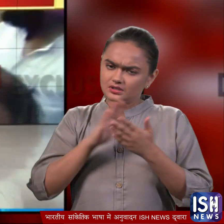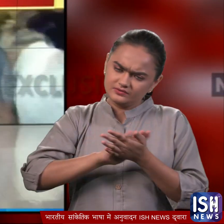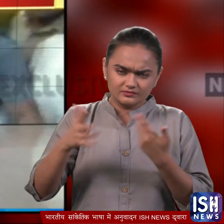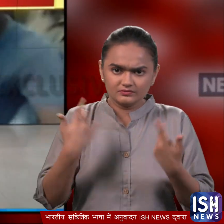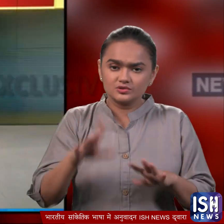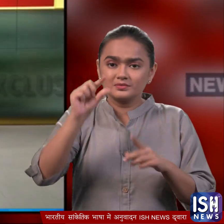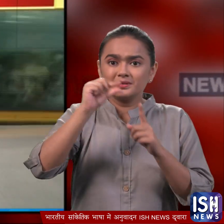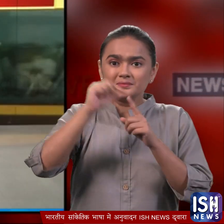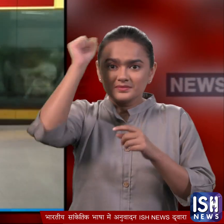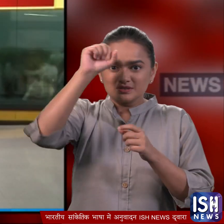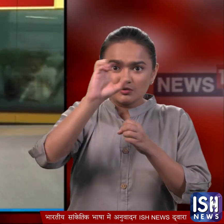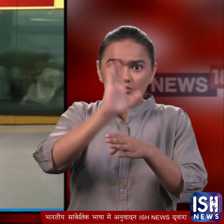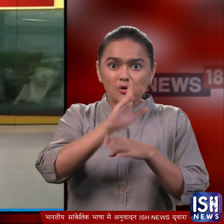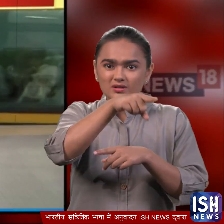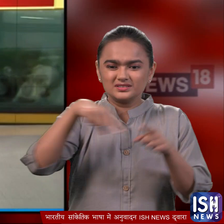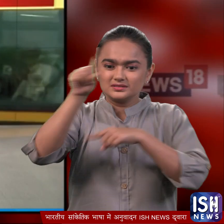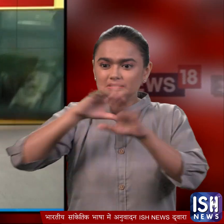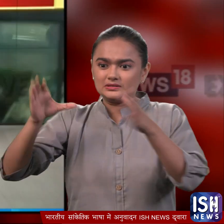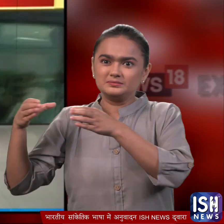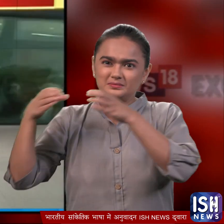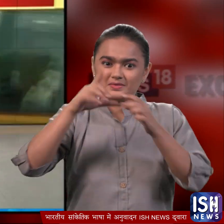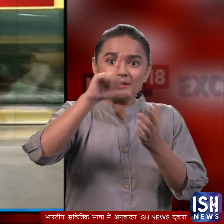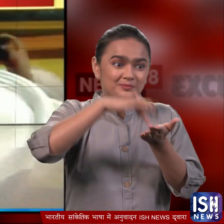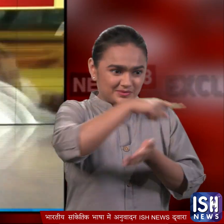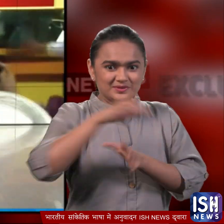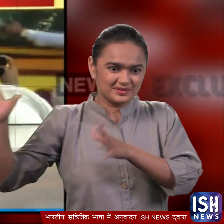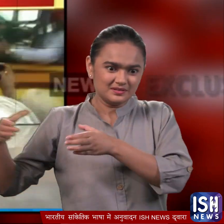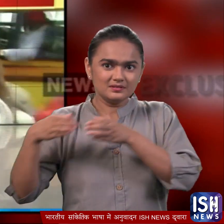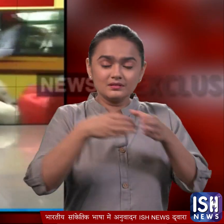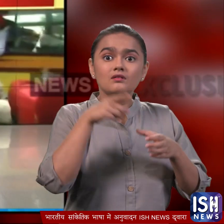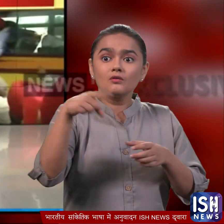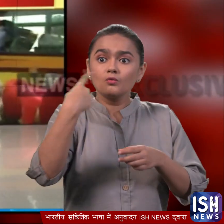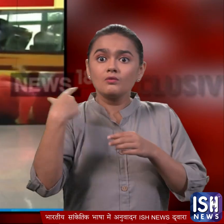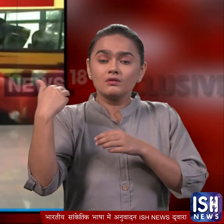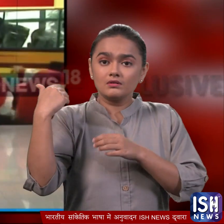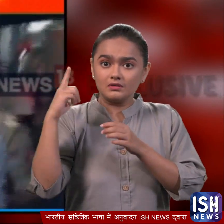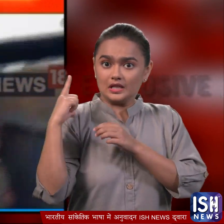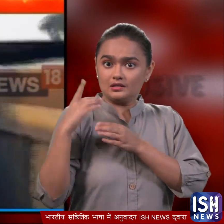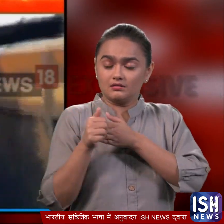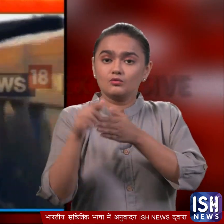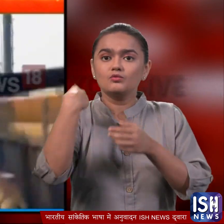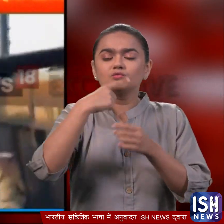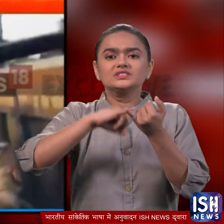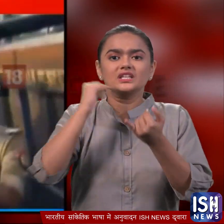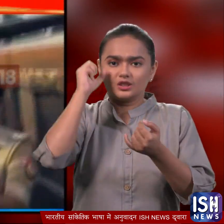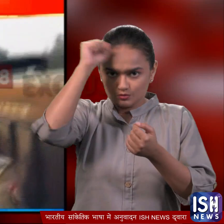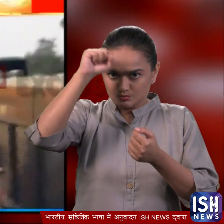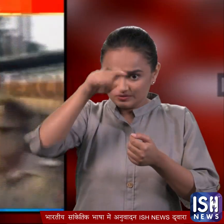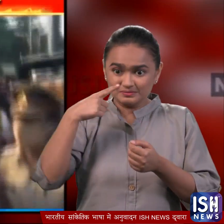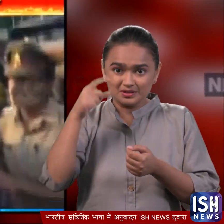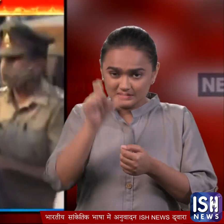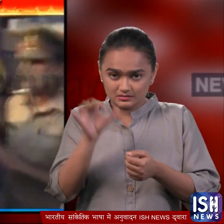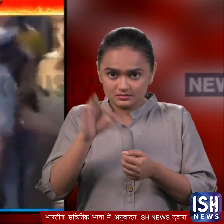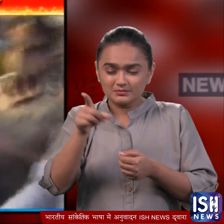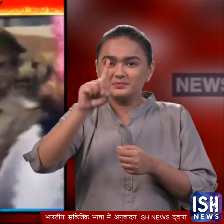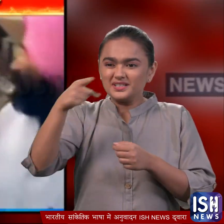लेकिन जब पंजाब कांग्रेस के नेताओं का काफिला लखीमपुर रवाना हुआ तो उसकी अगुवाई सिद्धू ने ही की। लेकिन लखीमपुर